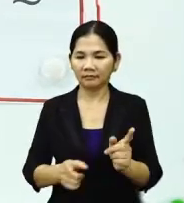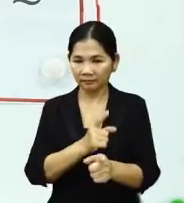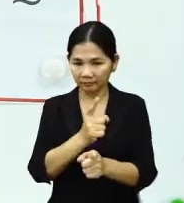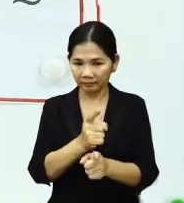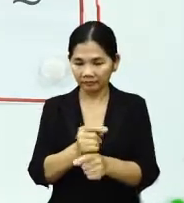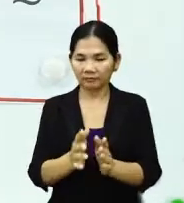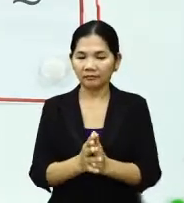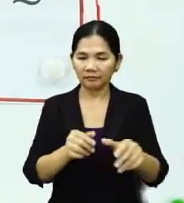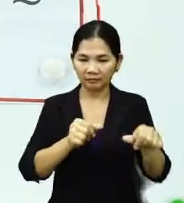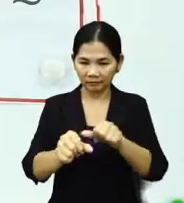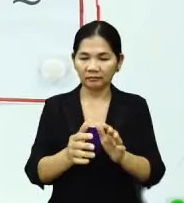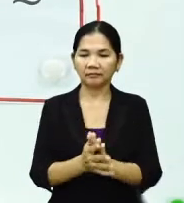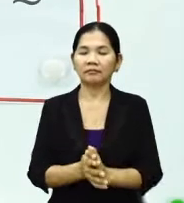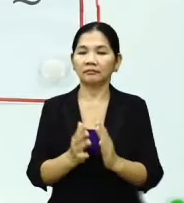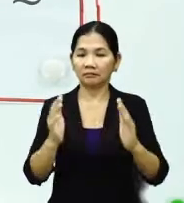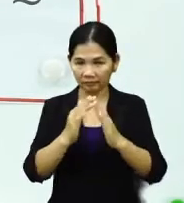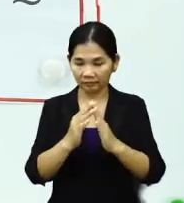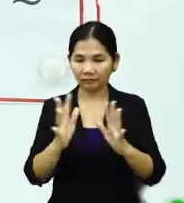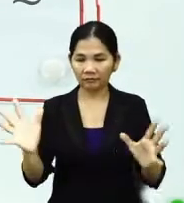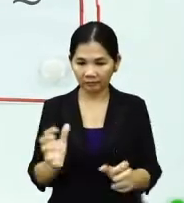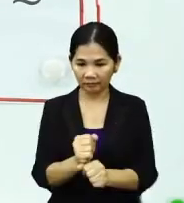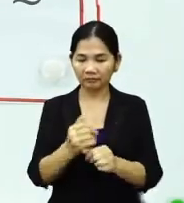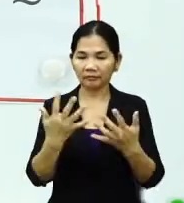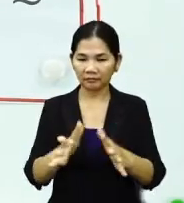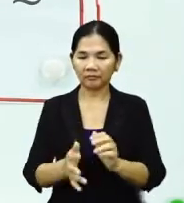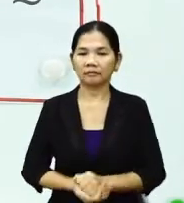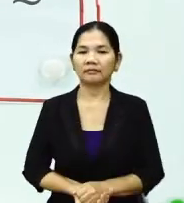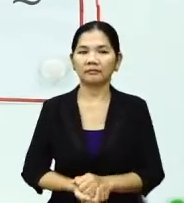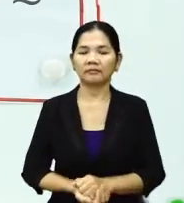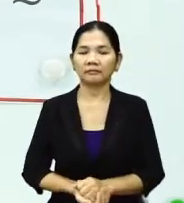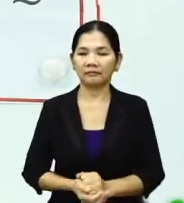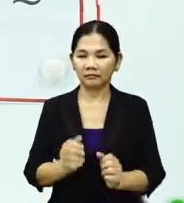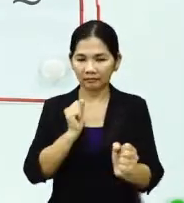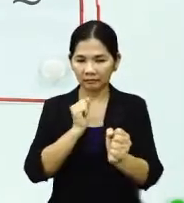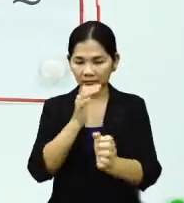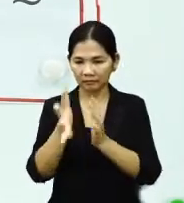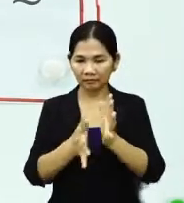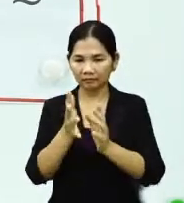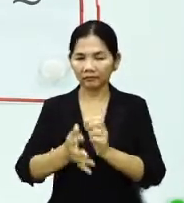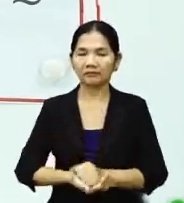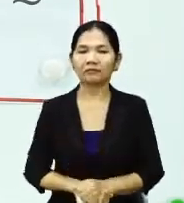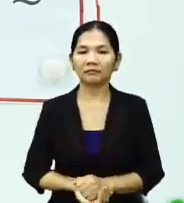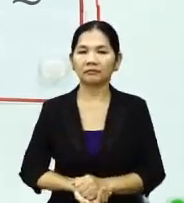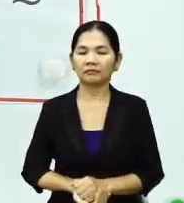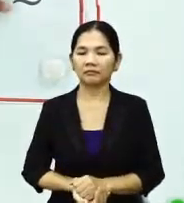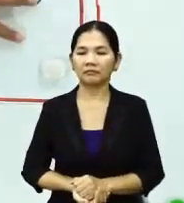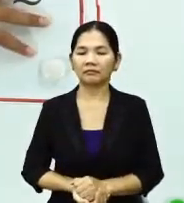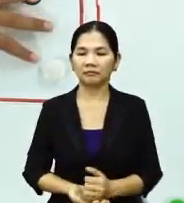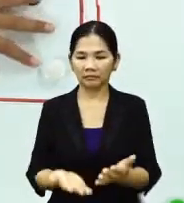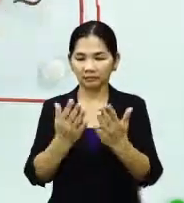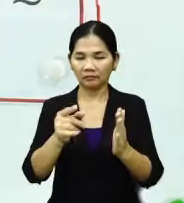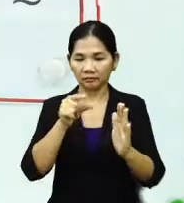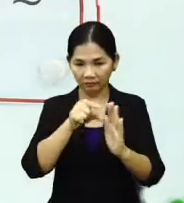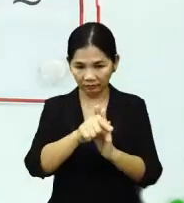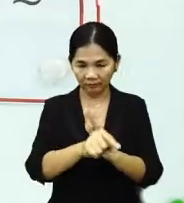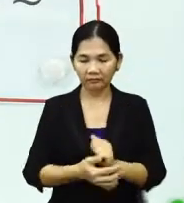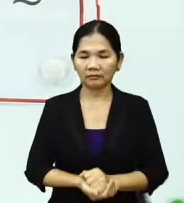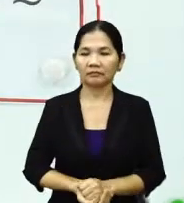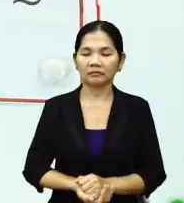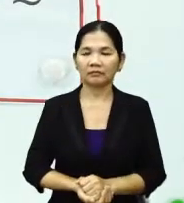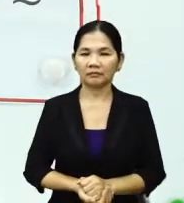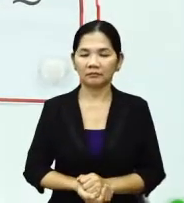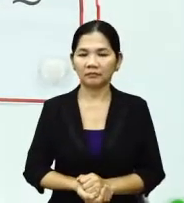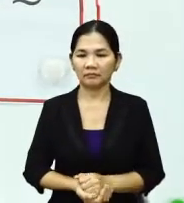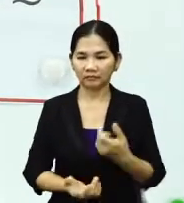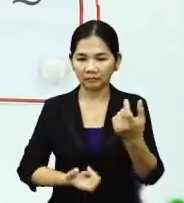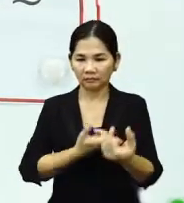tới bằng to bị dưng cái cá chọc rồi là con ta chọc đá nhưng tiếng phi chầm nón chương tâm môn cá